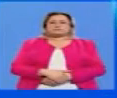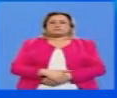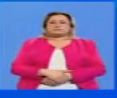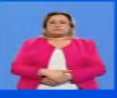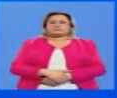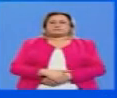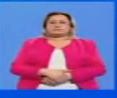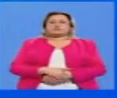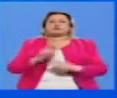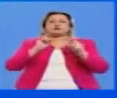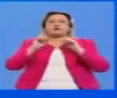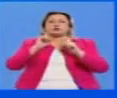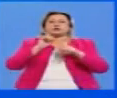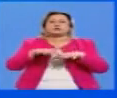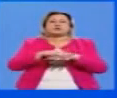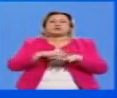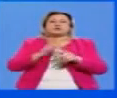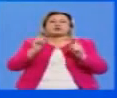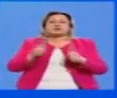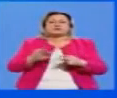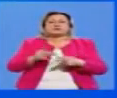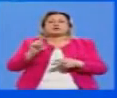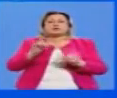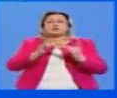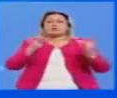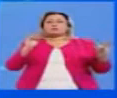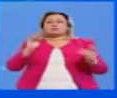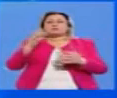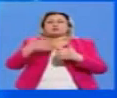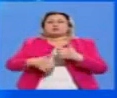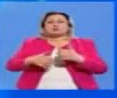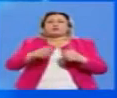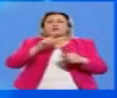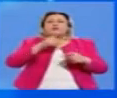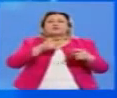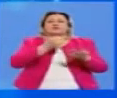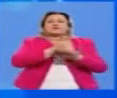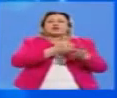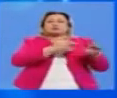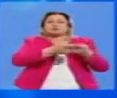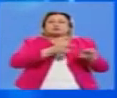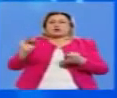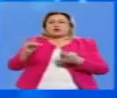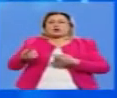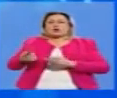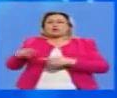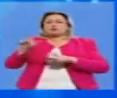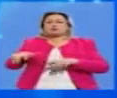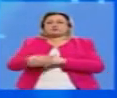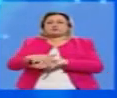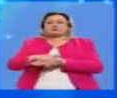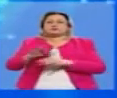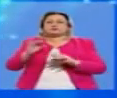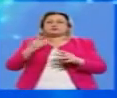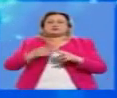Қоғамдық келісім кеңестері билік пен бұқара арасындағы алтын көпір өйткені халықтың әл-ауқатын арттырып, мәселелерін шешуде оның маңызы қаншалықты